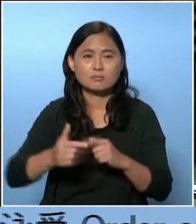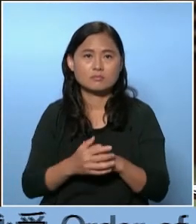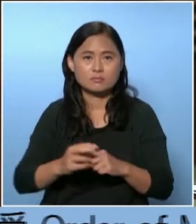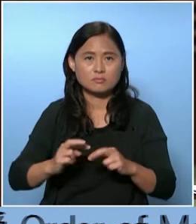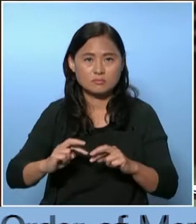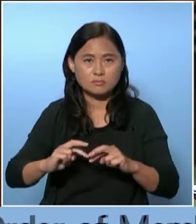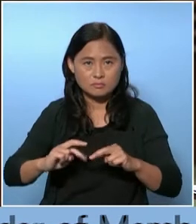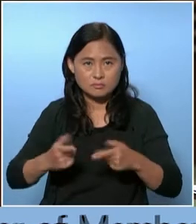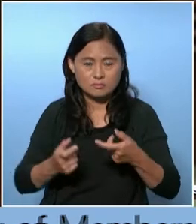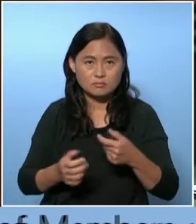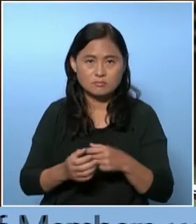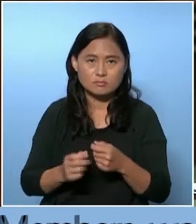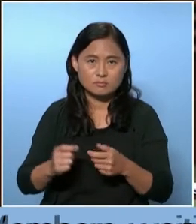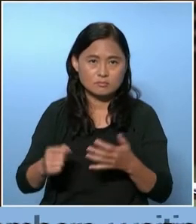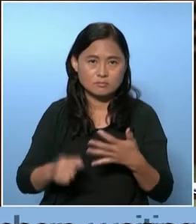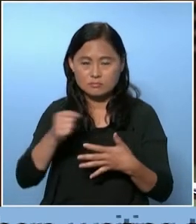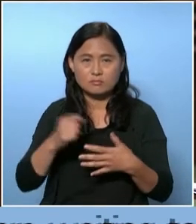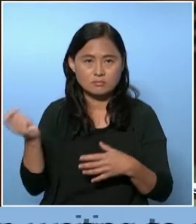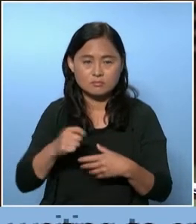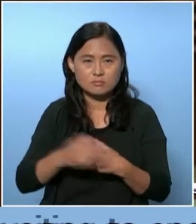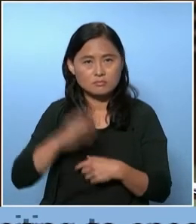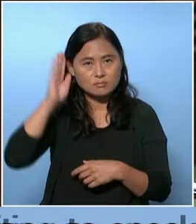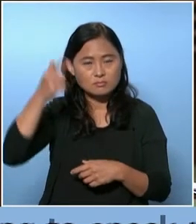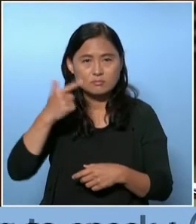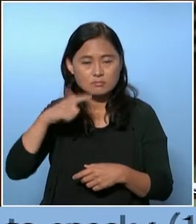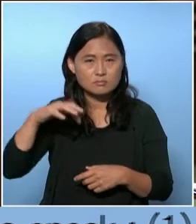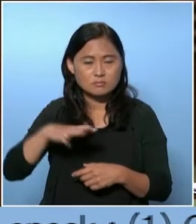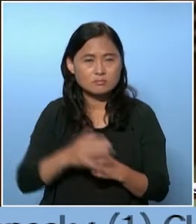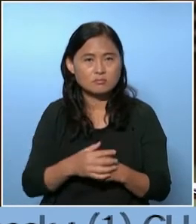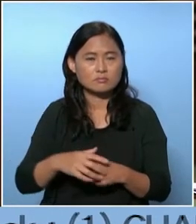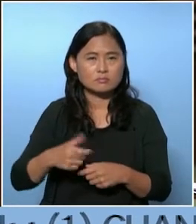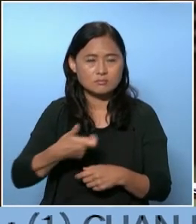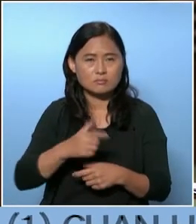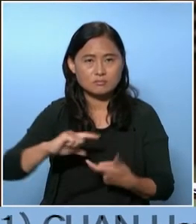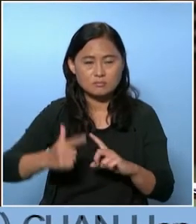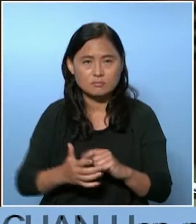速，為了日後可靈活運用新興的繳費方式，